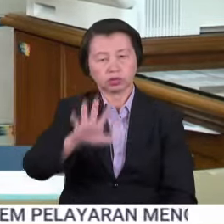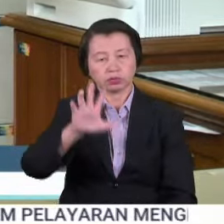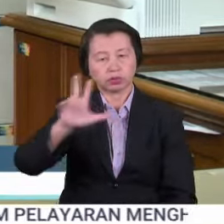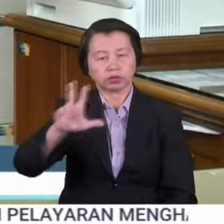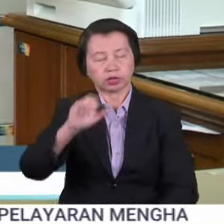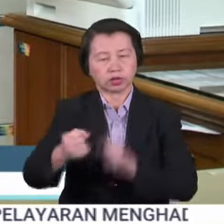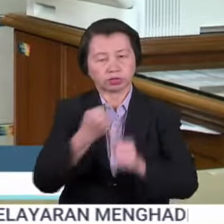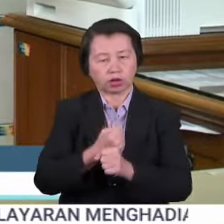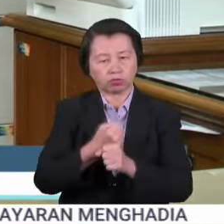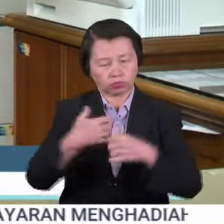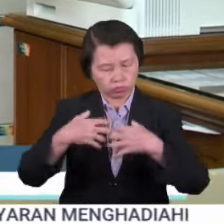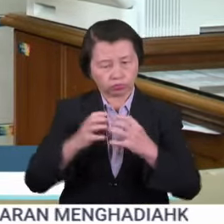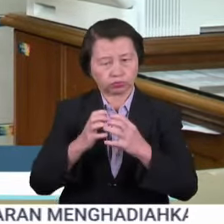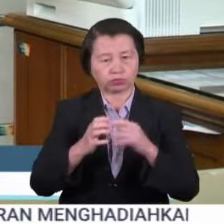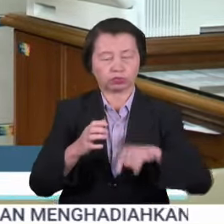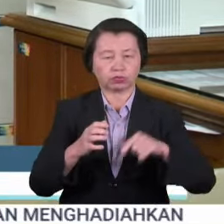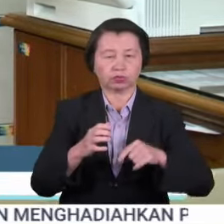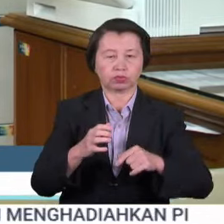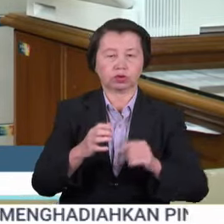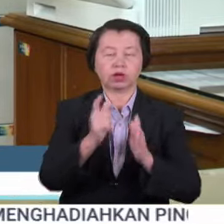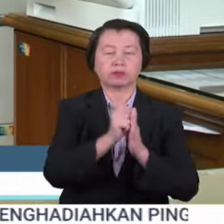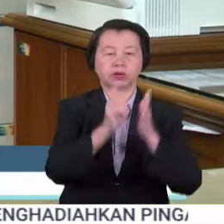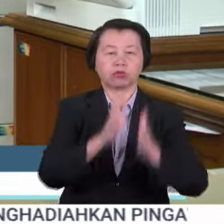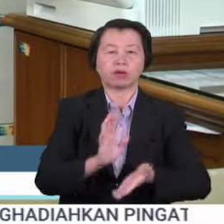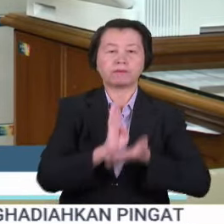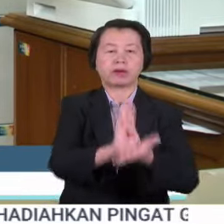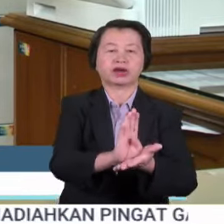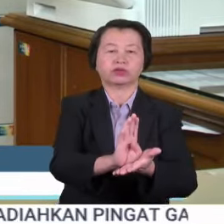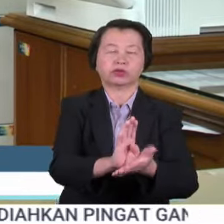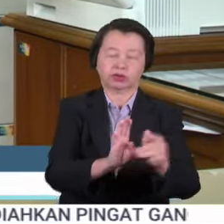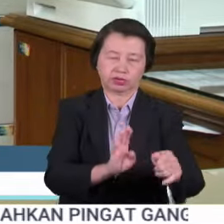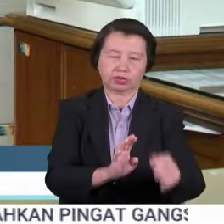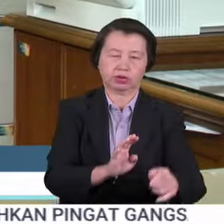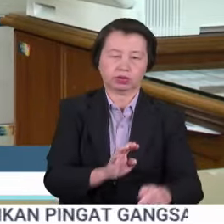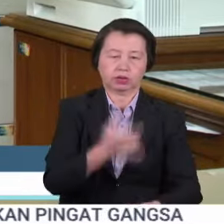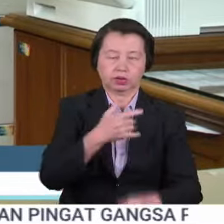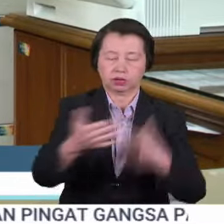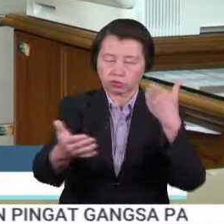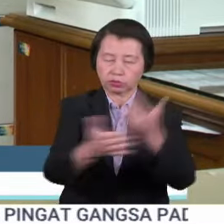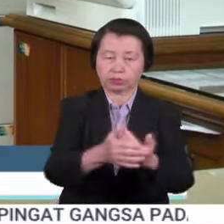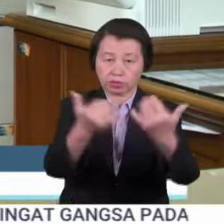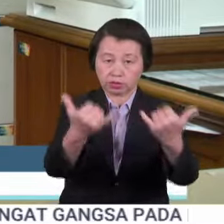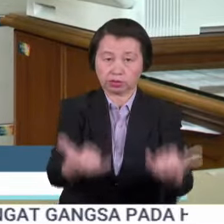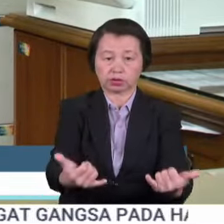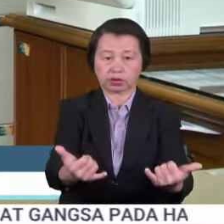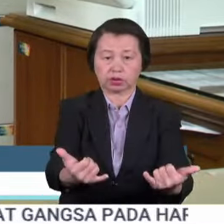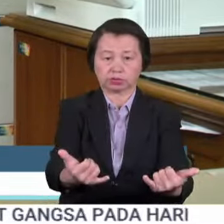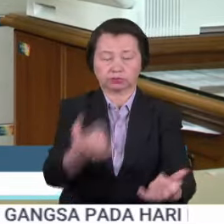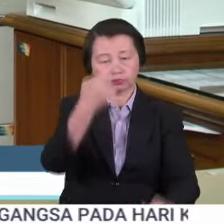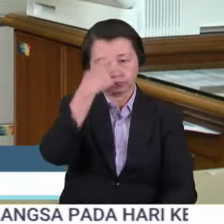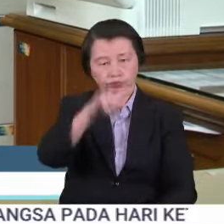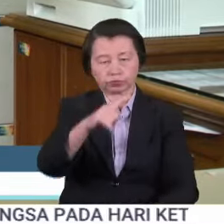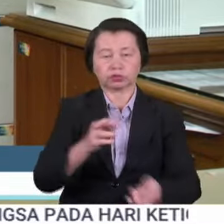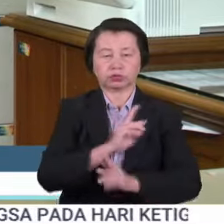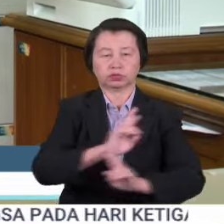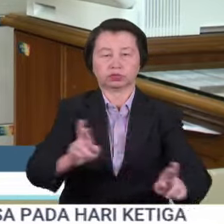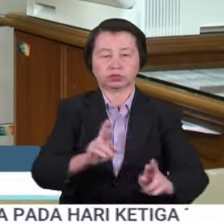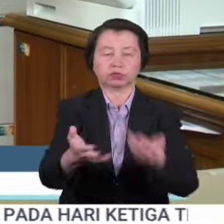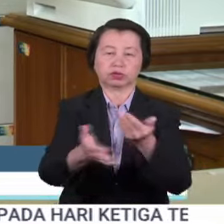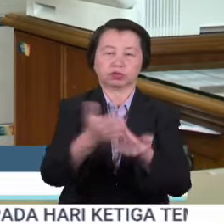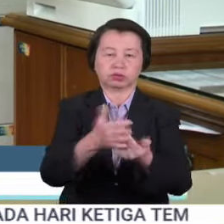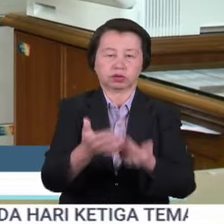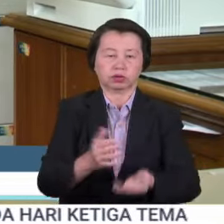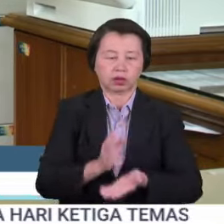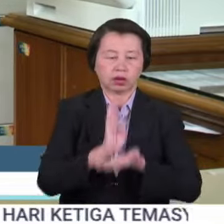mana secara konsisten hasrat kerajaan pada ketika itu dan sehingga sekaranglah untuk menyediakan